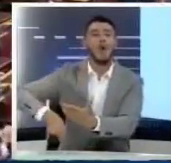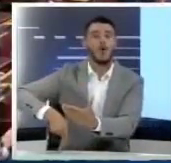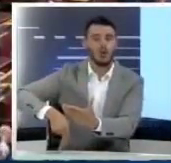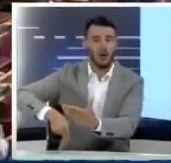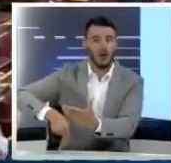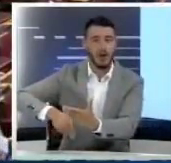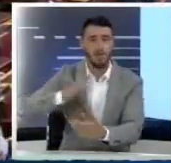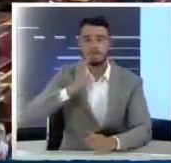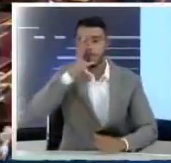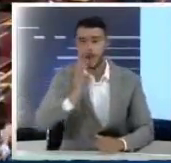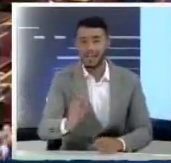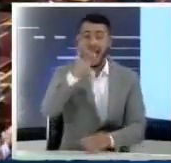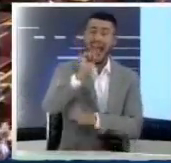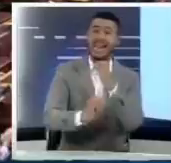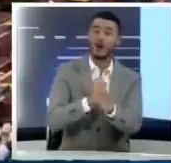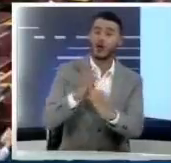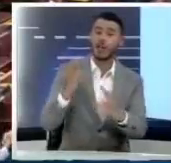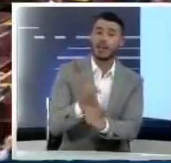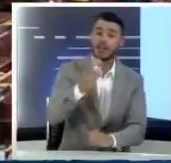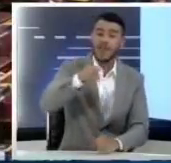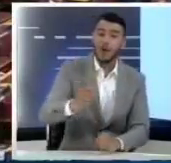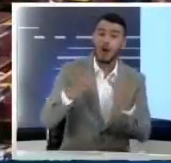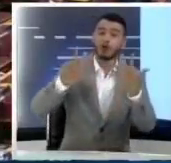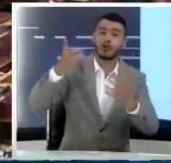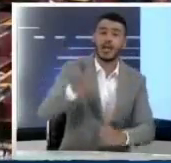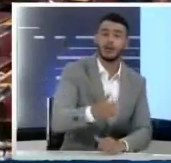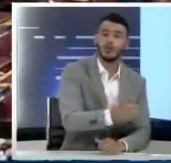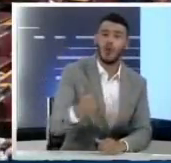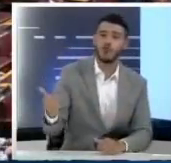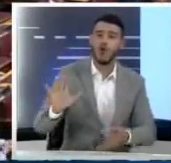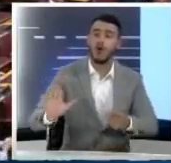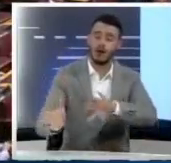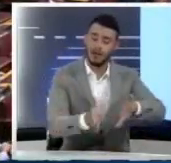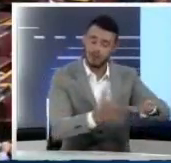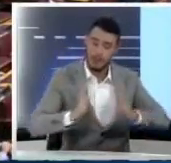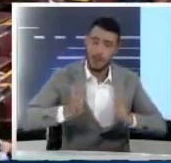χρόνο με 0,8. Πάμε όμως μπροστά.